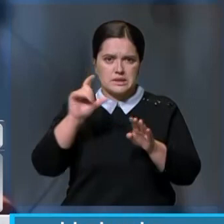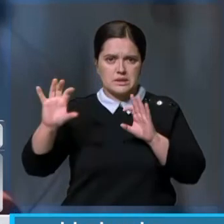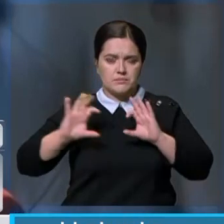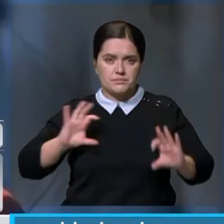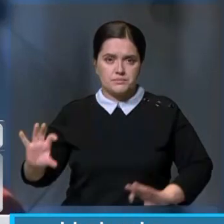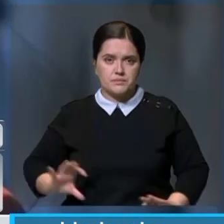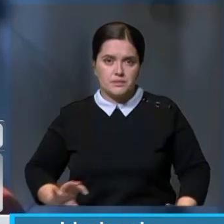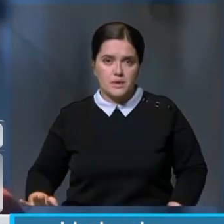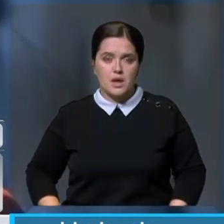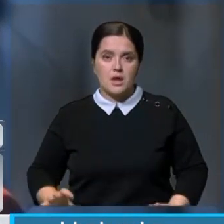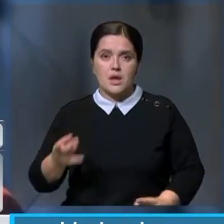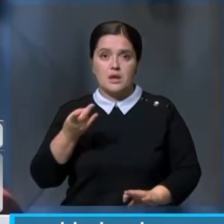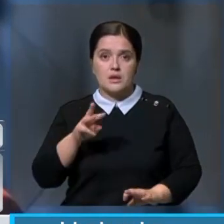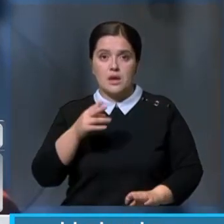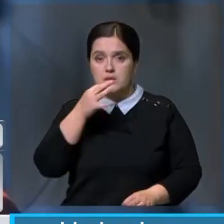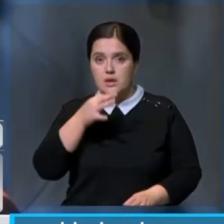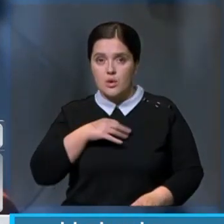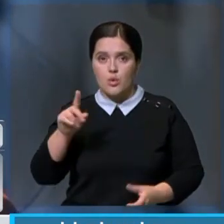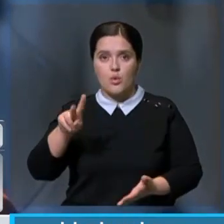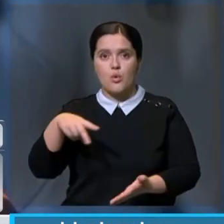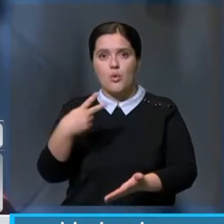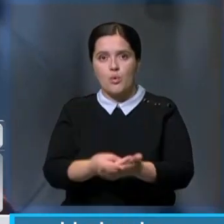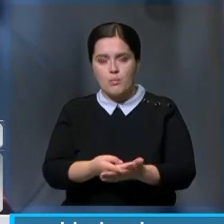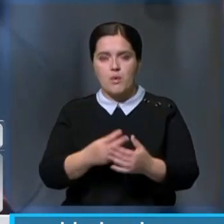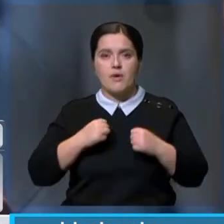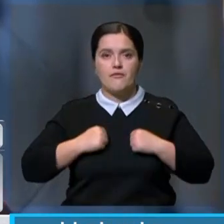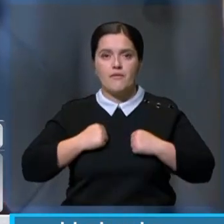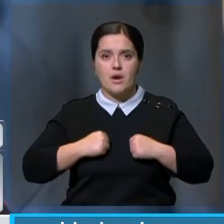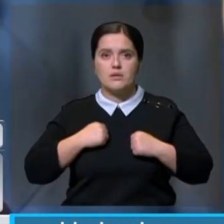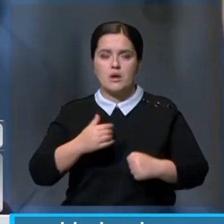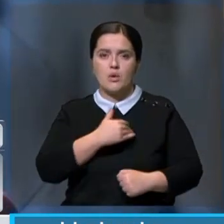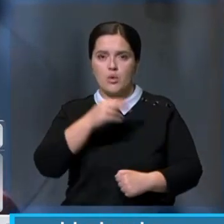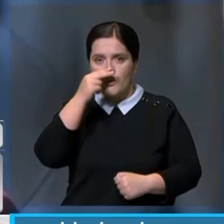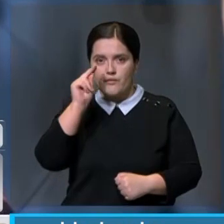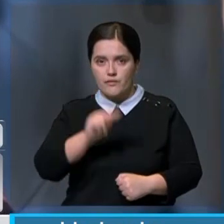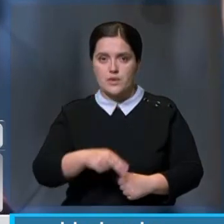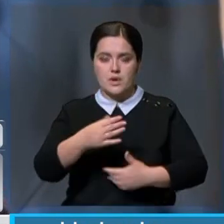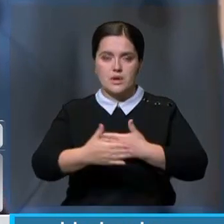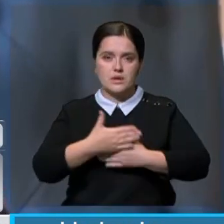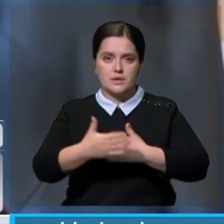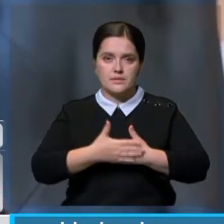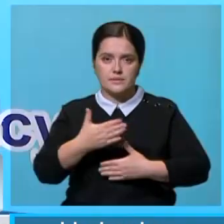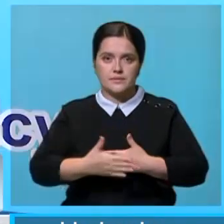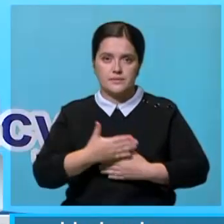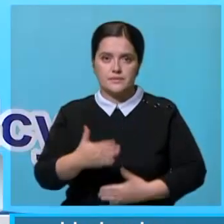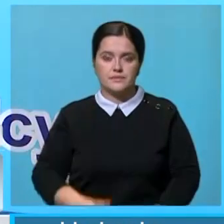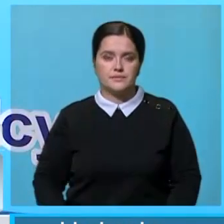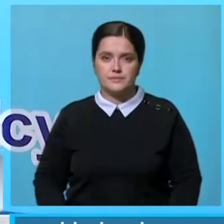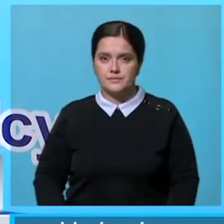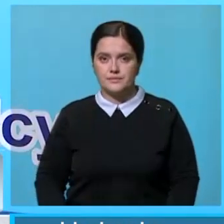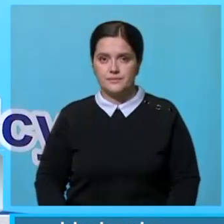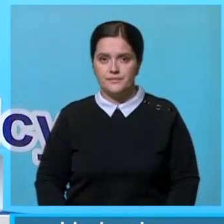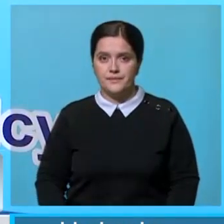живого места не было. Няня мне сказала, что он упал в ванной комнате. Я хочу, чтобы виновные понесли положенное наказание. В рамках